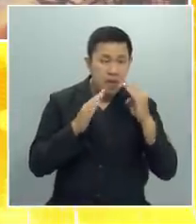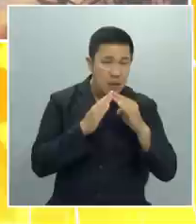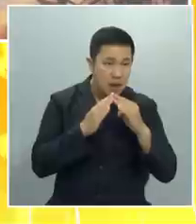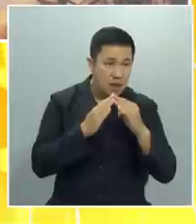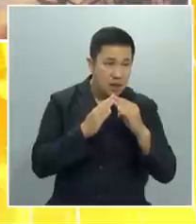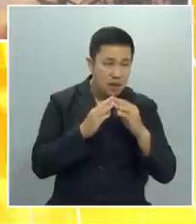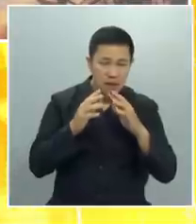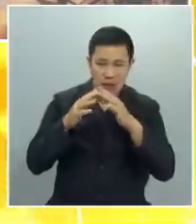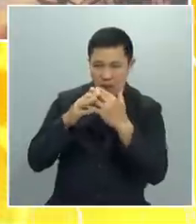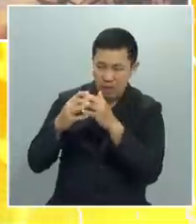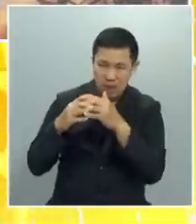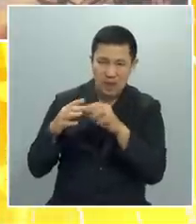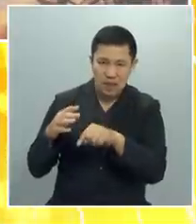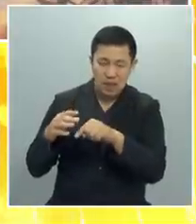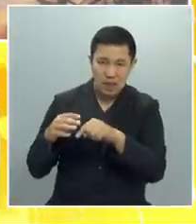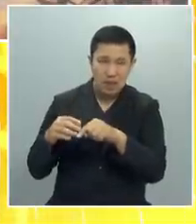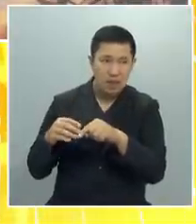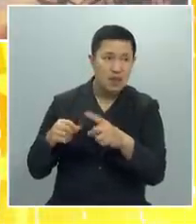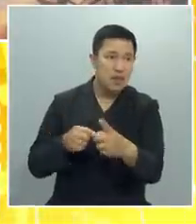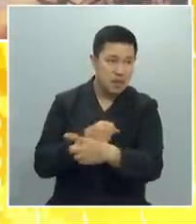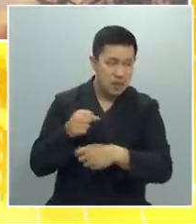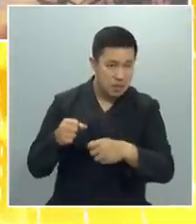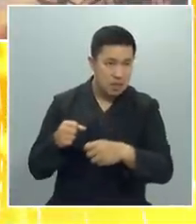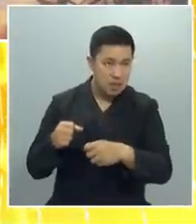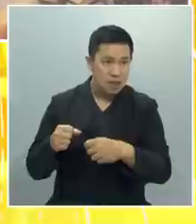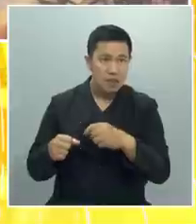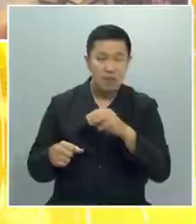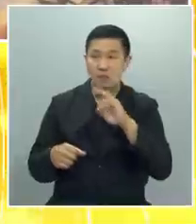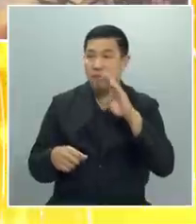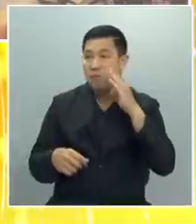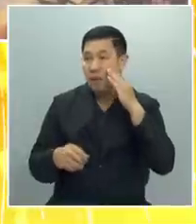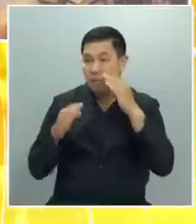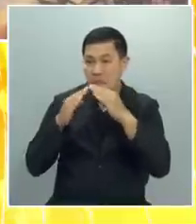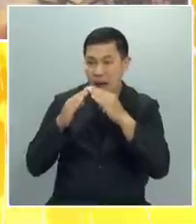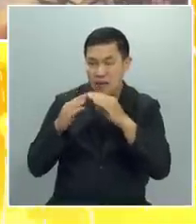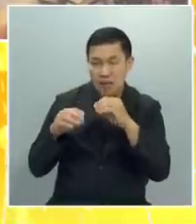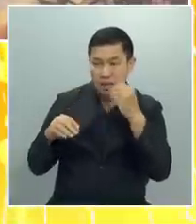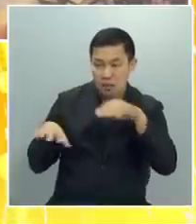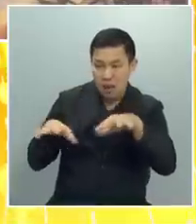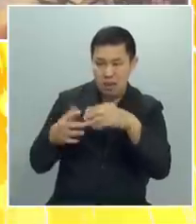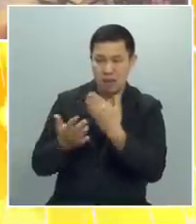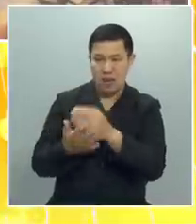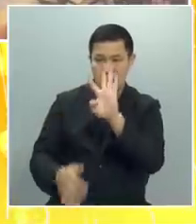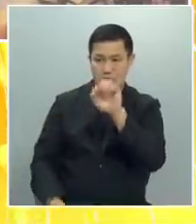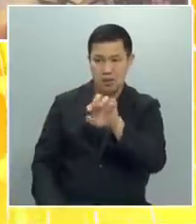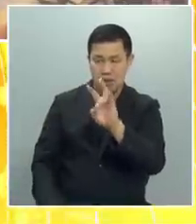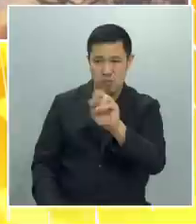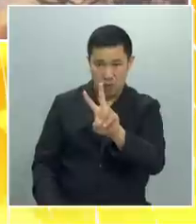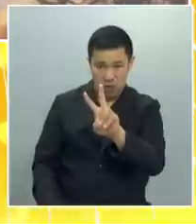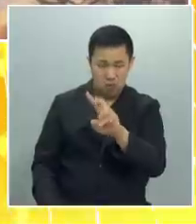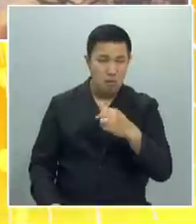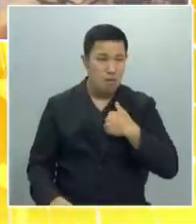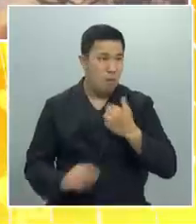บ้านอยู่ในที่นาที่สวนถ้าจดเป็นบ้านอยู่อาศัย 4.72บังเอิญไปจดเป็น